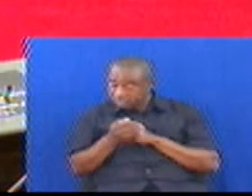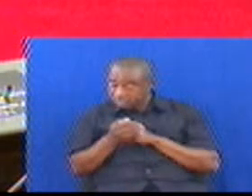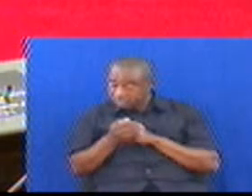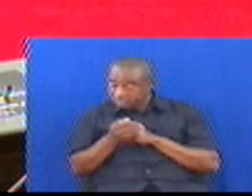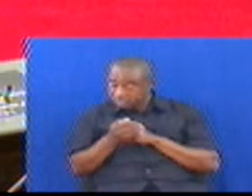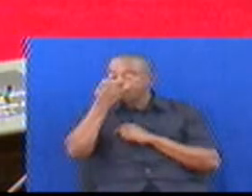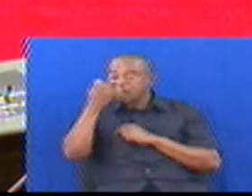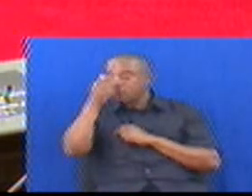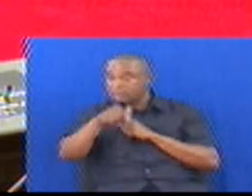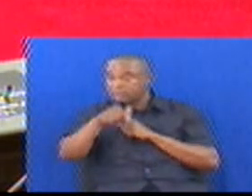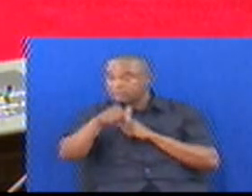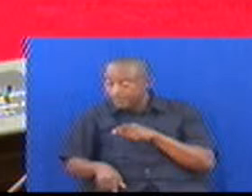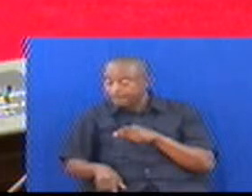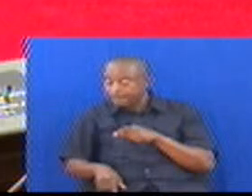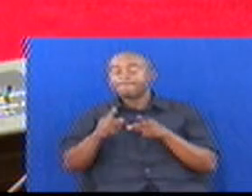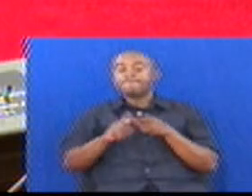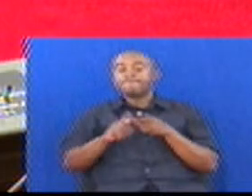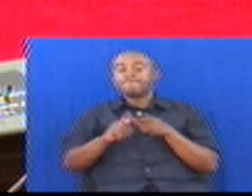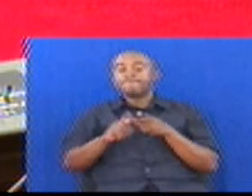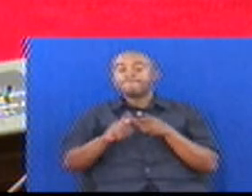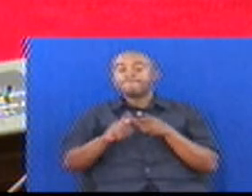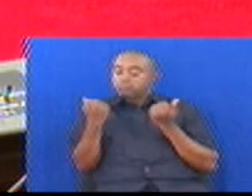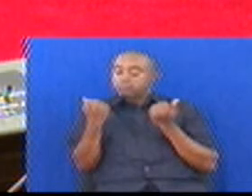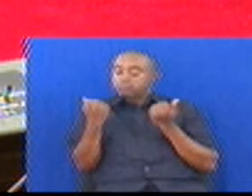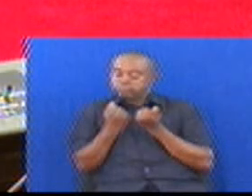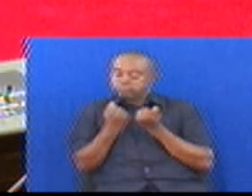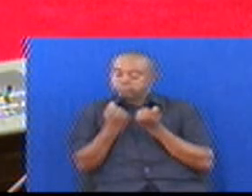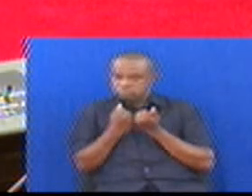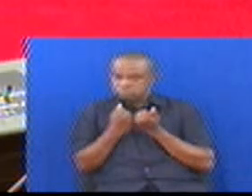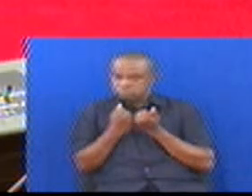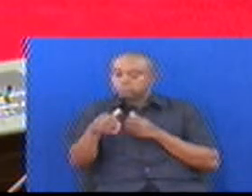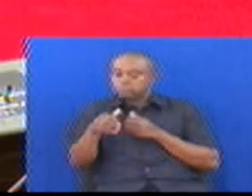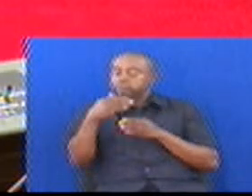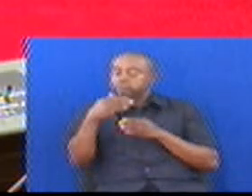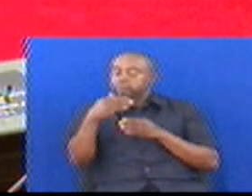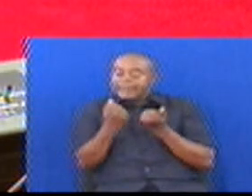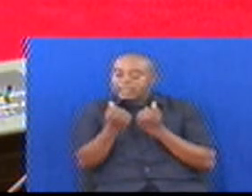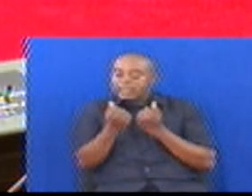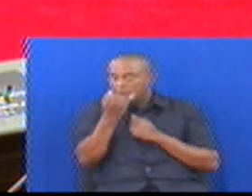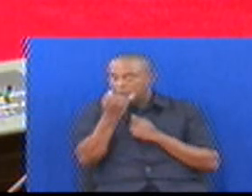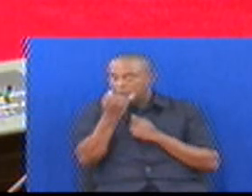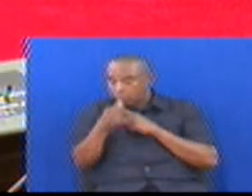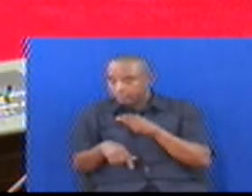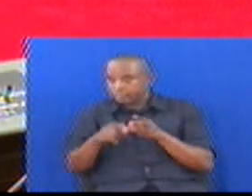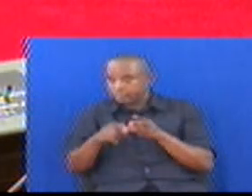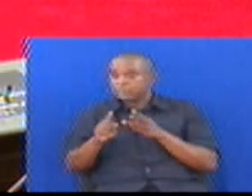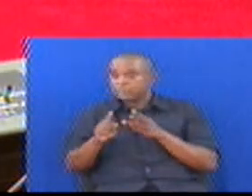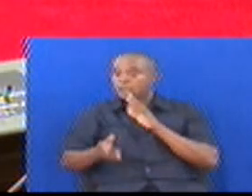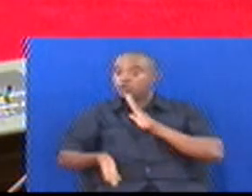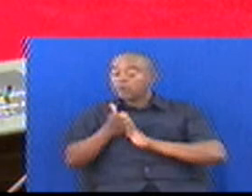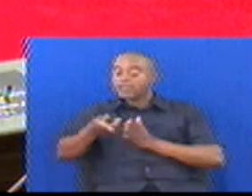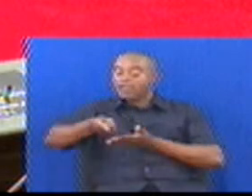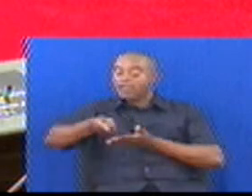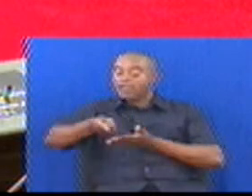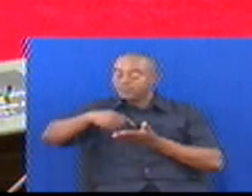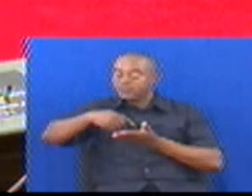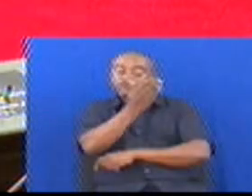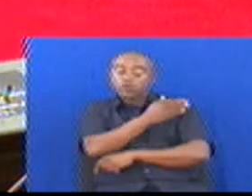na kemikali bashirifu ambazo zinatumika kutengeneza dawa za kulevya, kuanzisha vituo vya